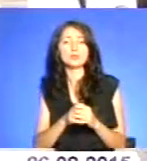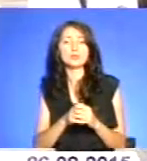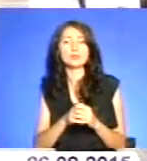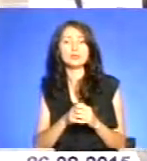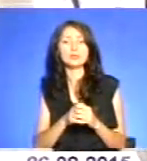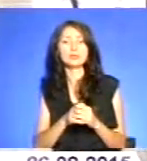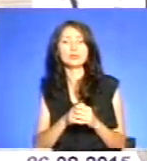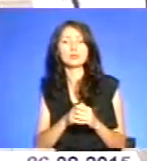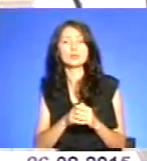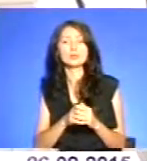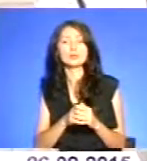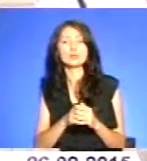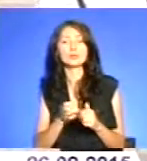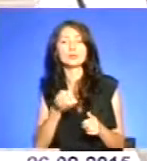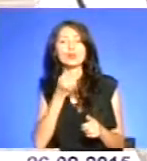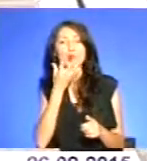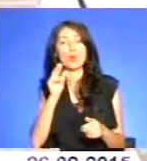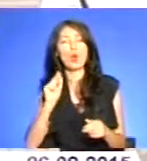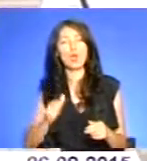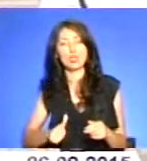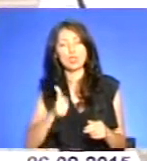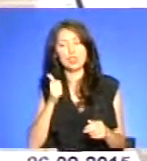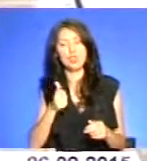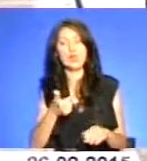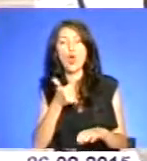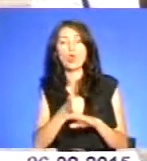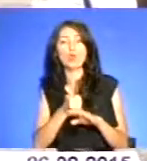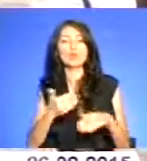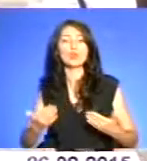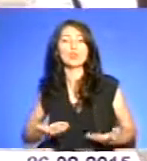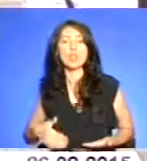і честь – найголовніше у житті! Всім